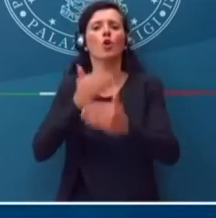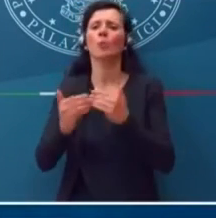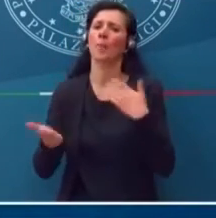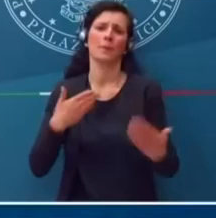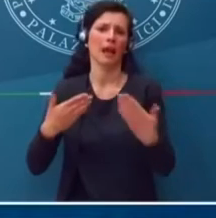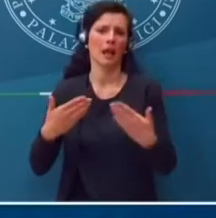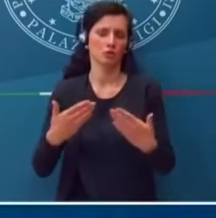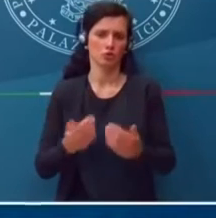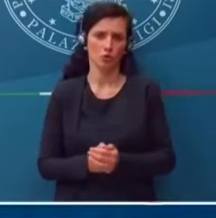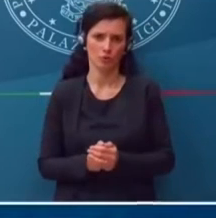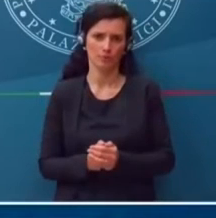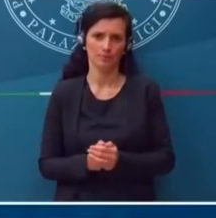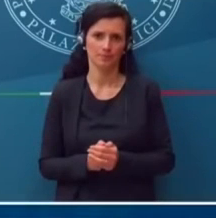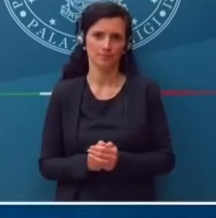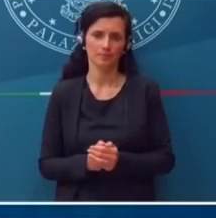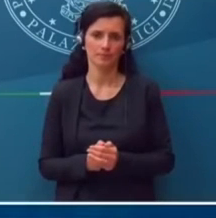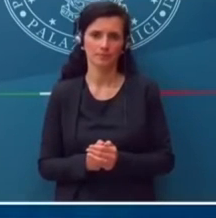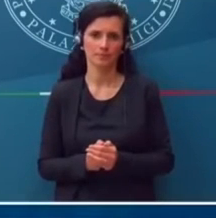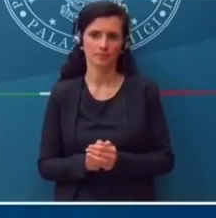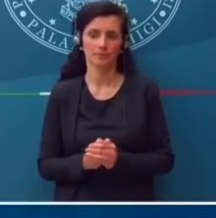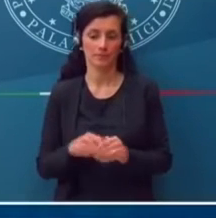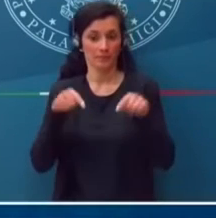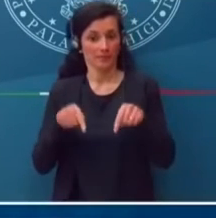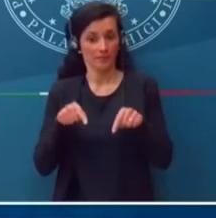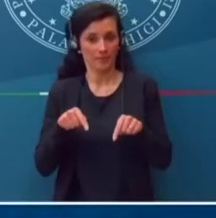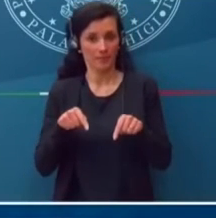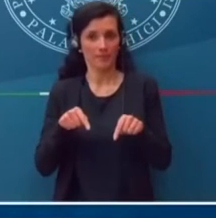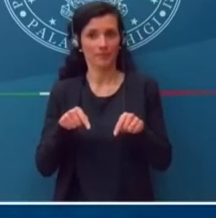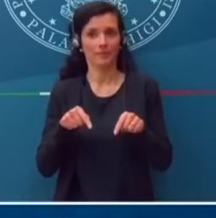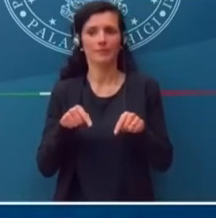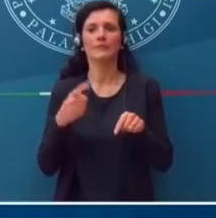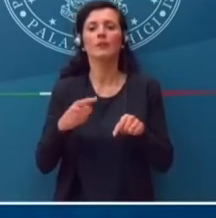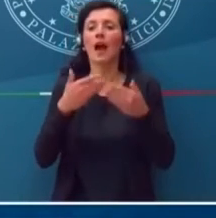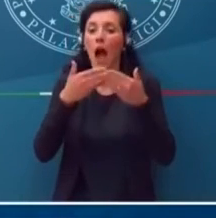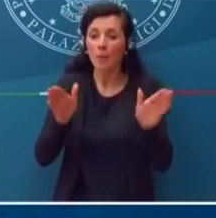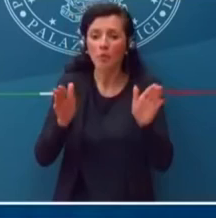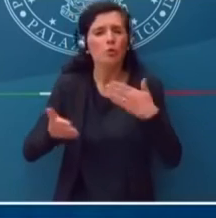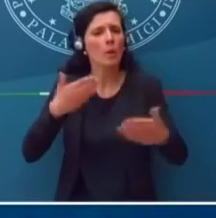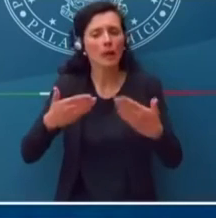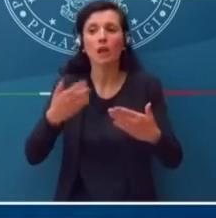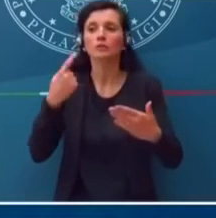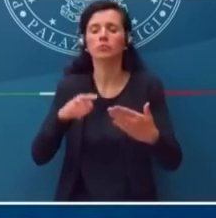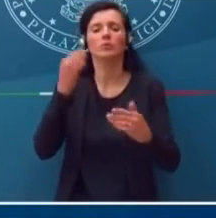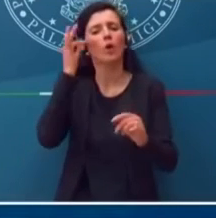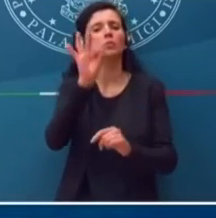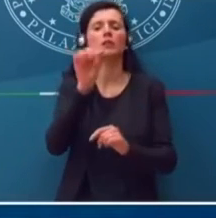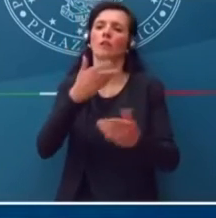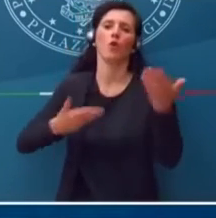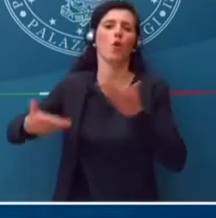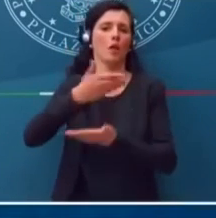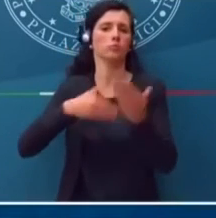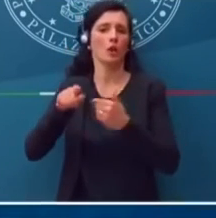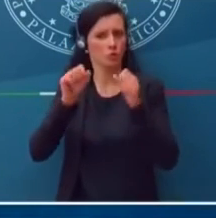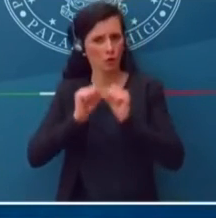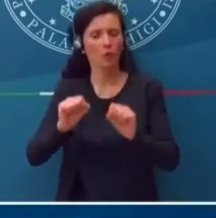presto. Questo è su questo punto e su questo principio che si deve fondare la collaborazione. Ci sarà poi